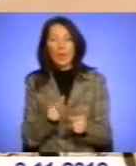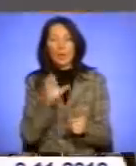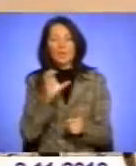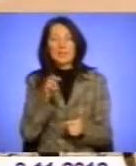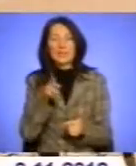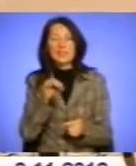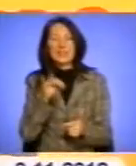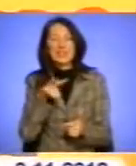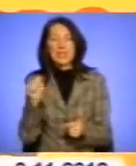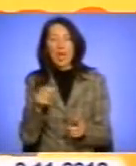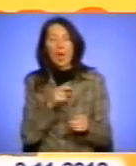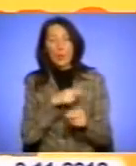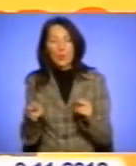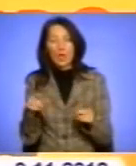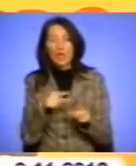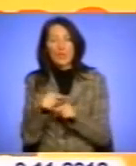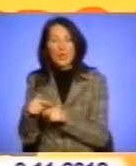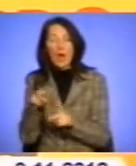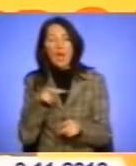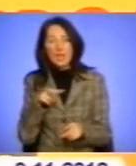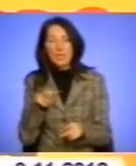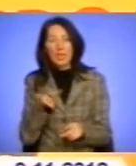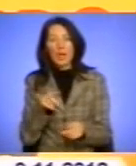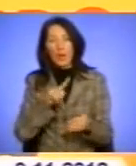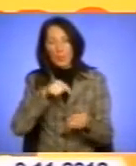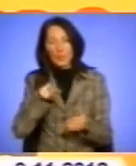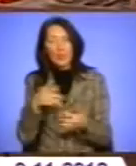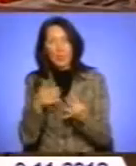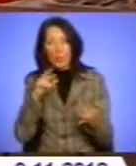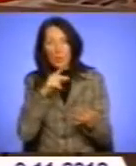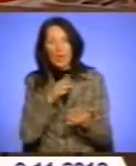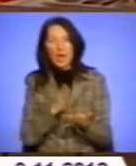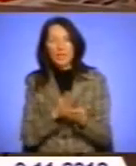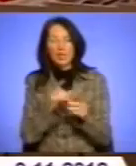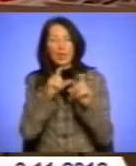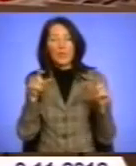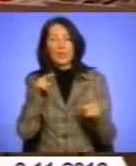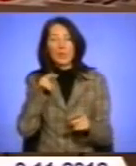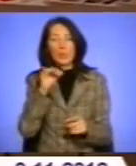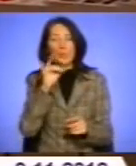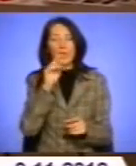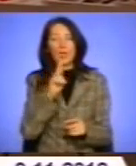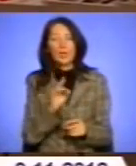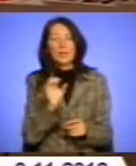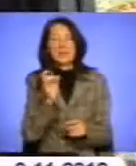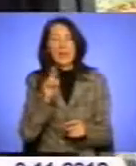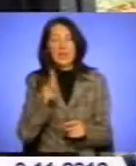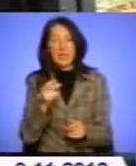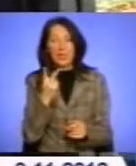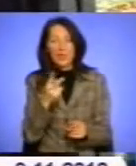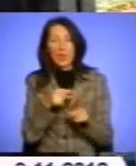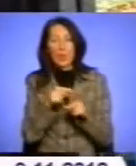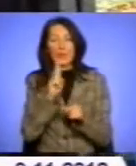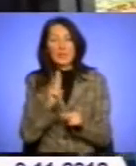не кажучи вже про пунктуаційні помилки. Та найчастіше трапляються вивіски під серія з двома буквами «С». Наталя Левківна